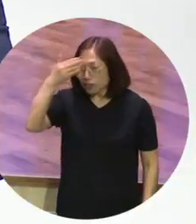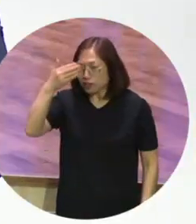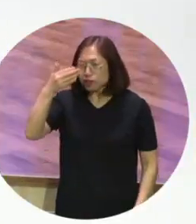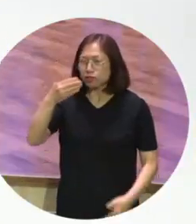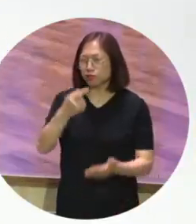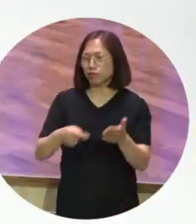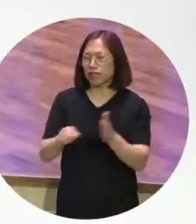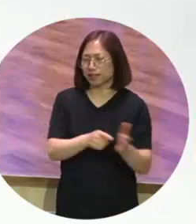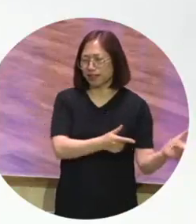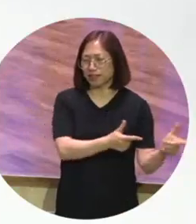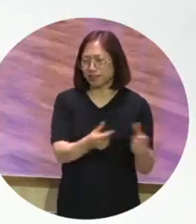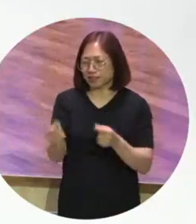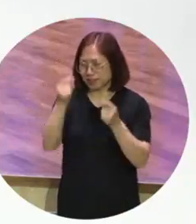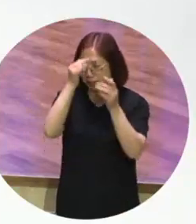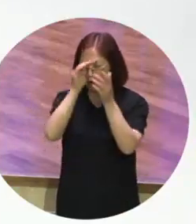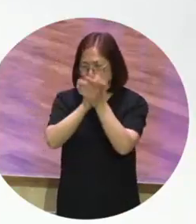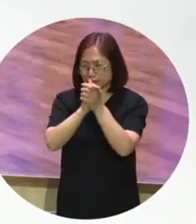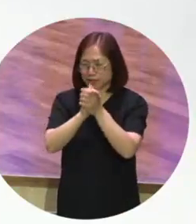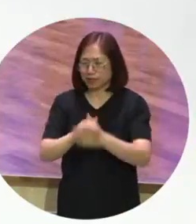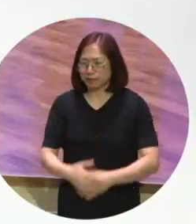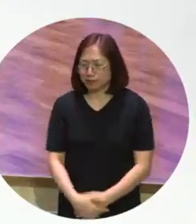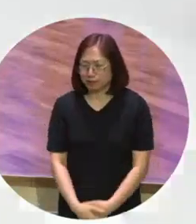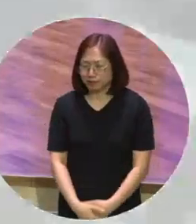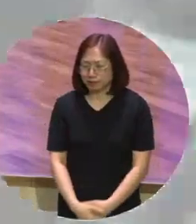같이 기도하시겠습니다.